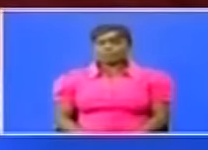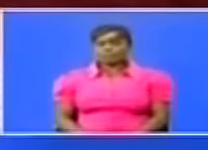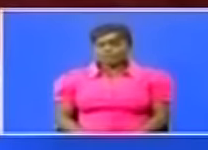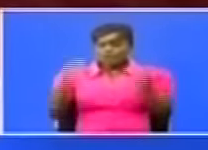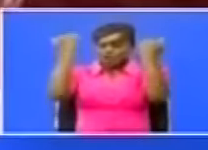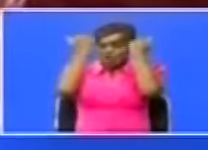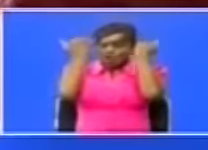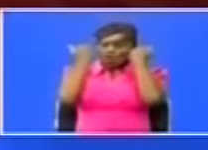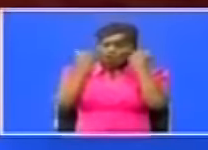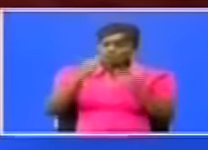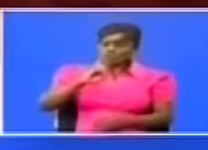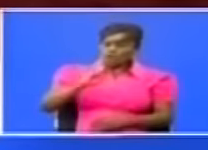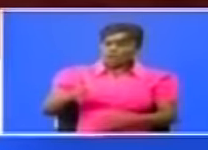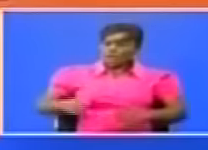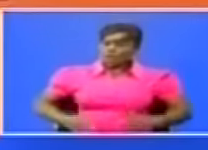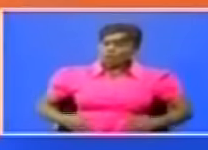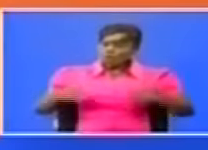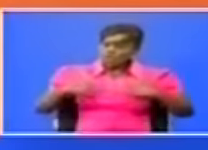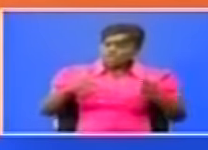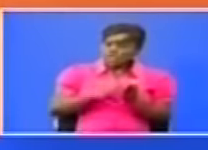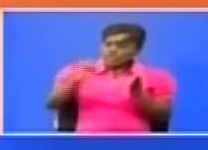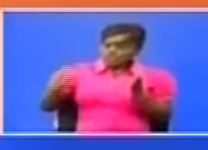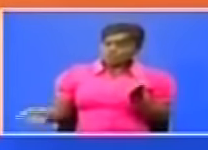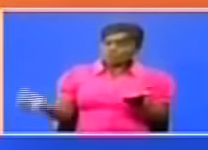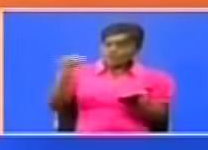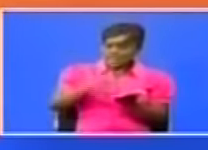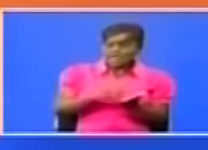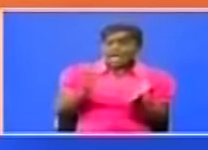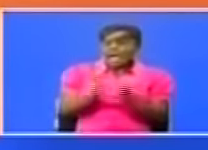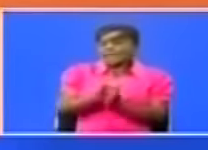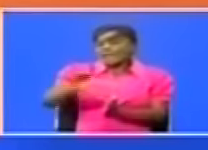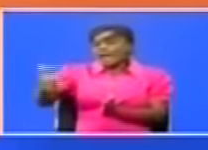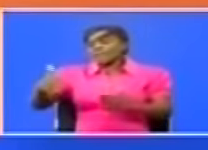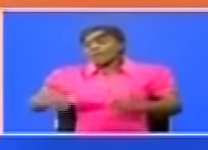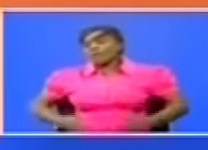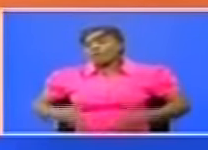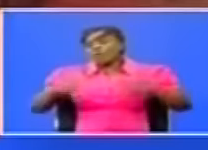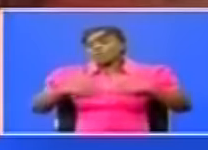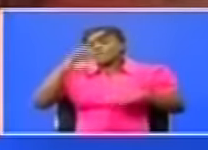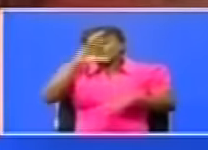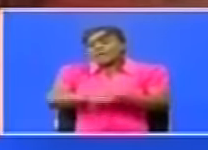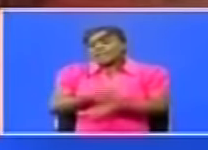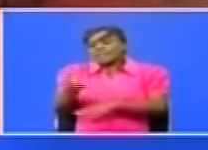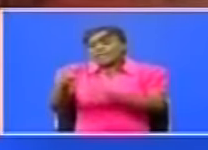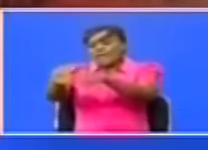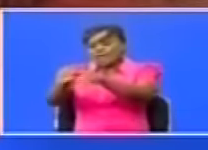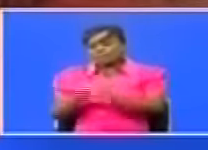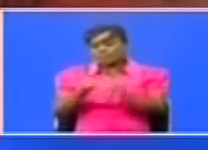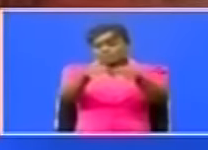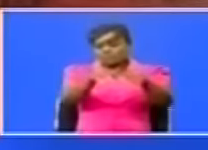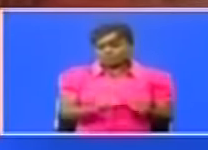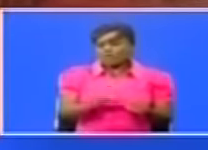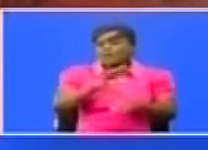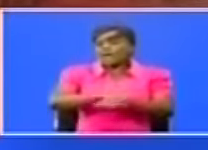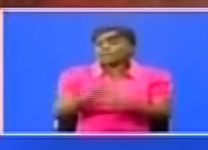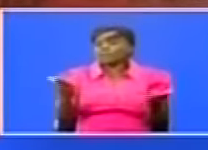Mahakama iliagiza kwamba mwili huo ufukuliwe pamoja na mili yote ile itakayopatikana katika makaburi ya halaiki